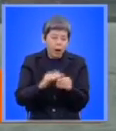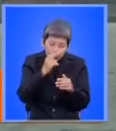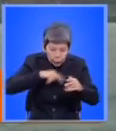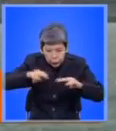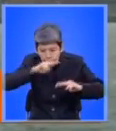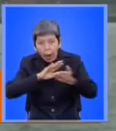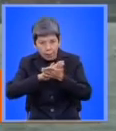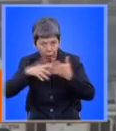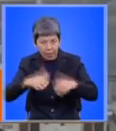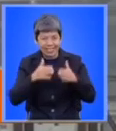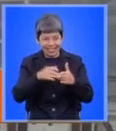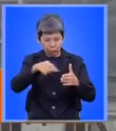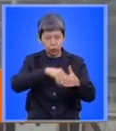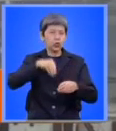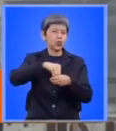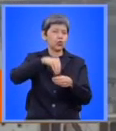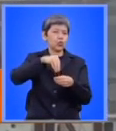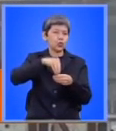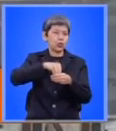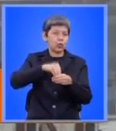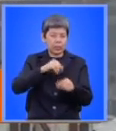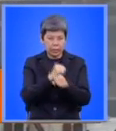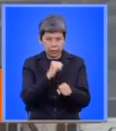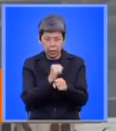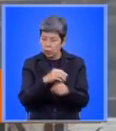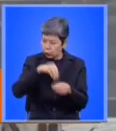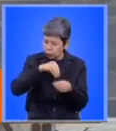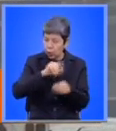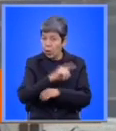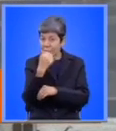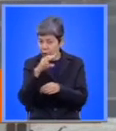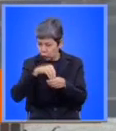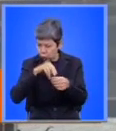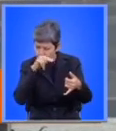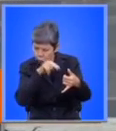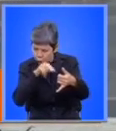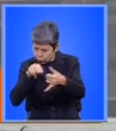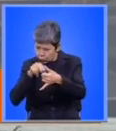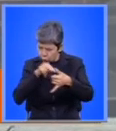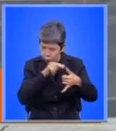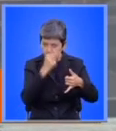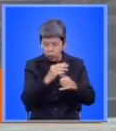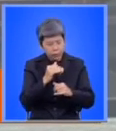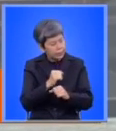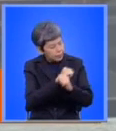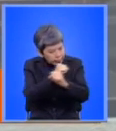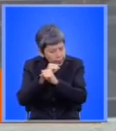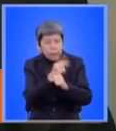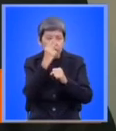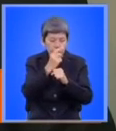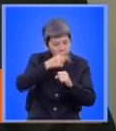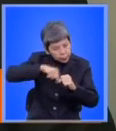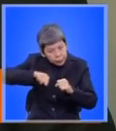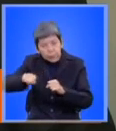แล้วและเรือลำนี้ก็ยังคงอยู่ในช่วงของการกักตัว14วันด้วยนะครับรอดูอาการของผู้คนต่อไปเอาให้ปลอดภัยแน่ๆก่อนที่จะให้